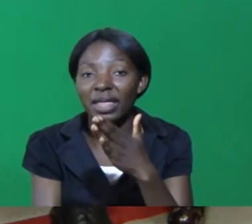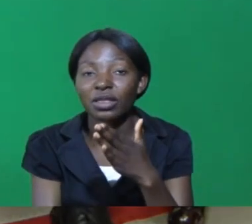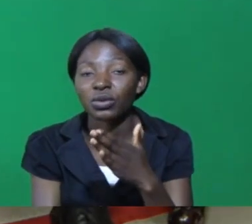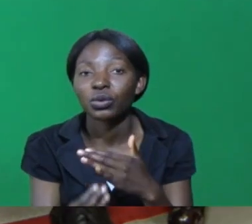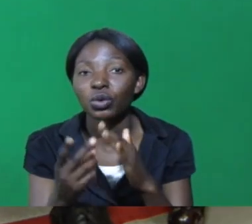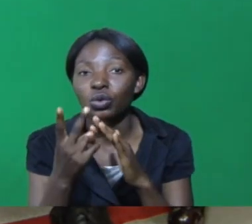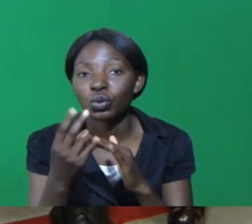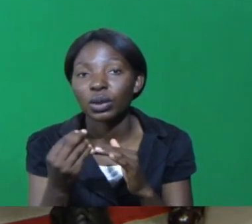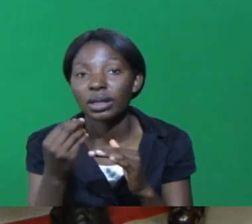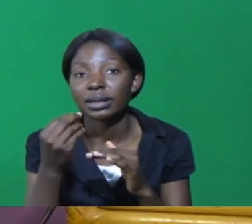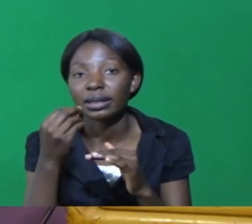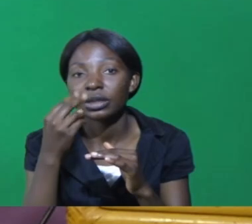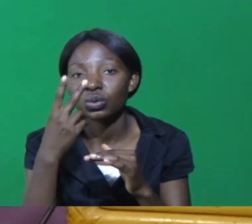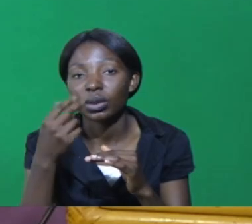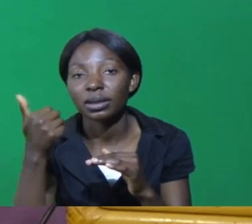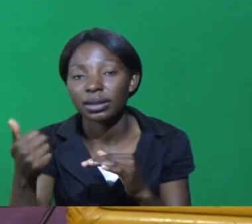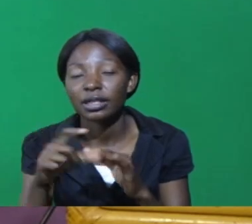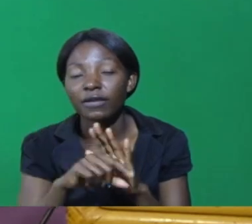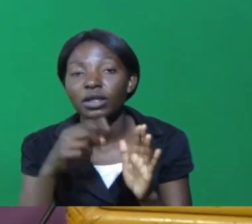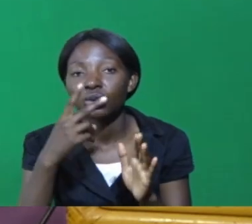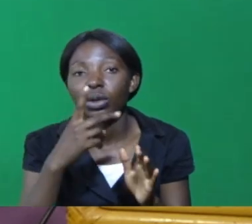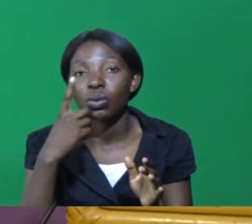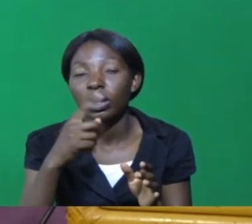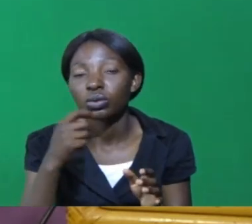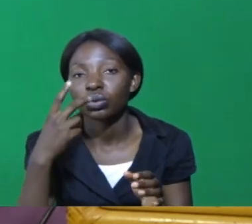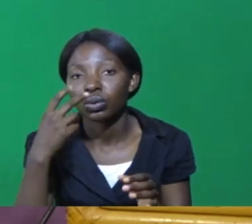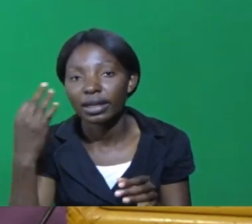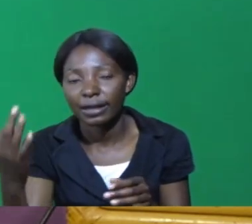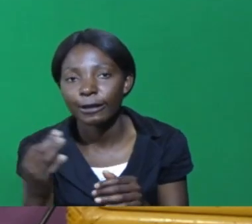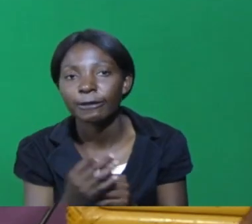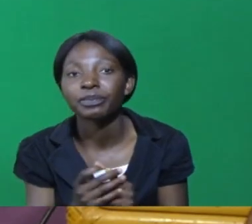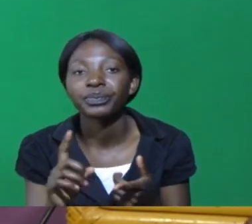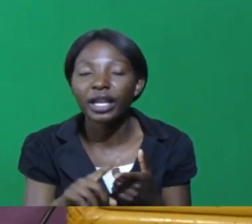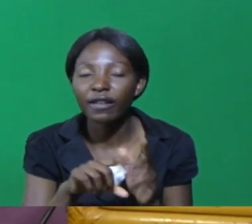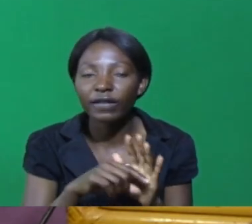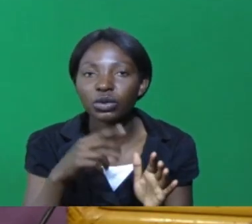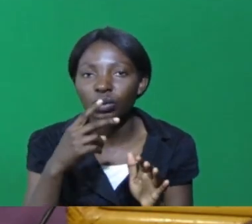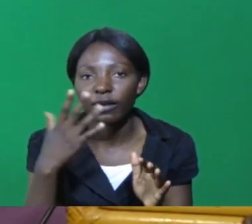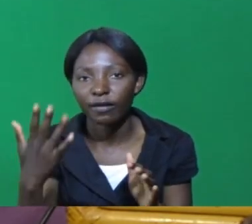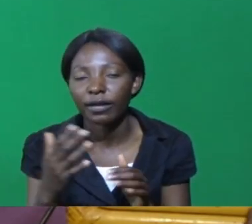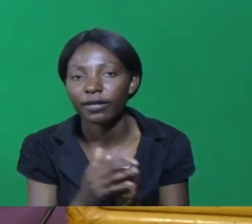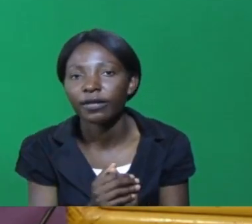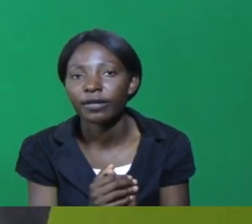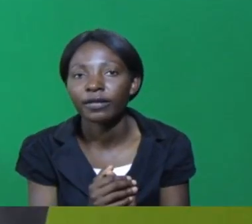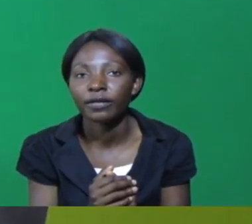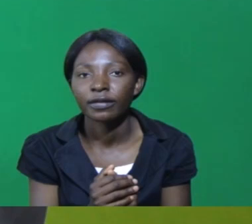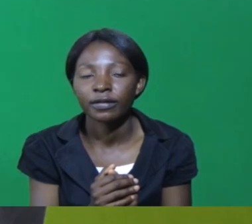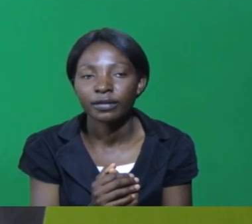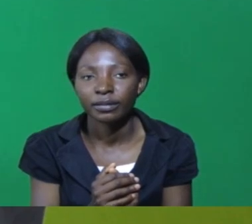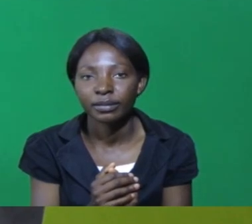nyaya iyoyo. Matthew 26 verengai verse 21 kusvika pa23 mobva mazoverenga verse ya25.